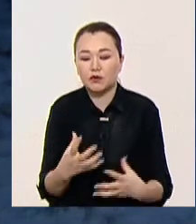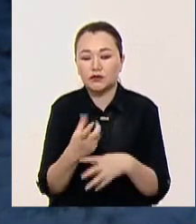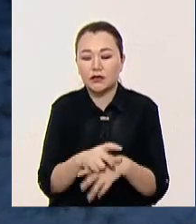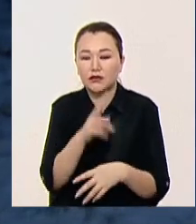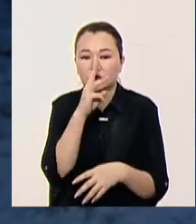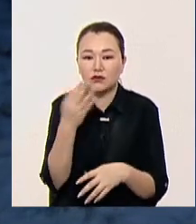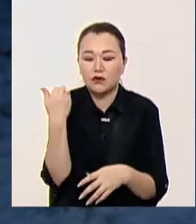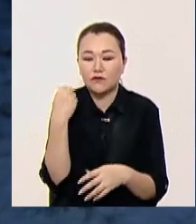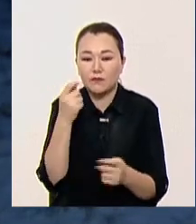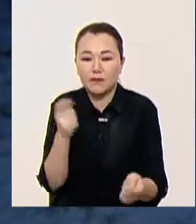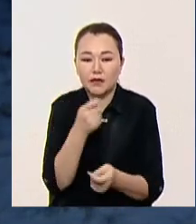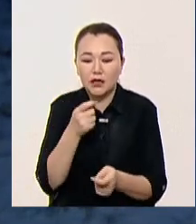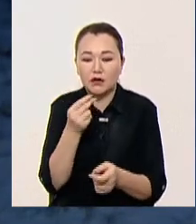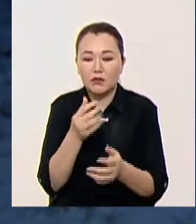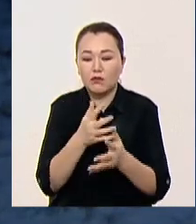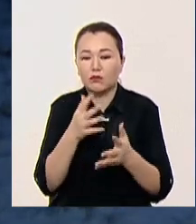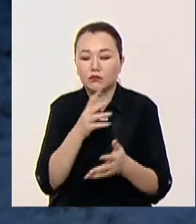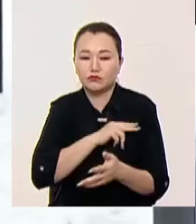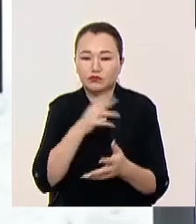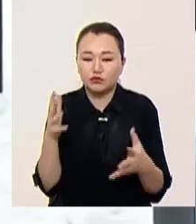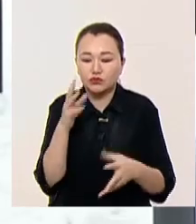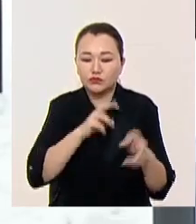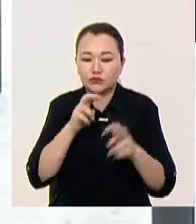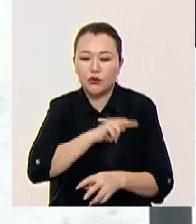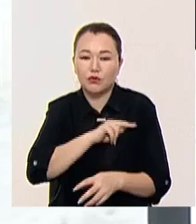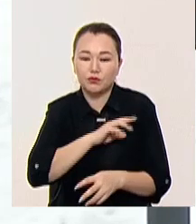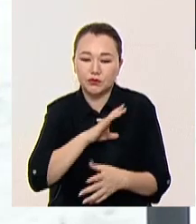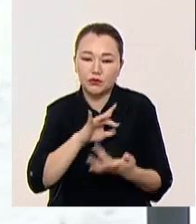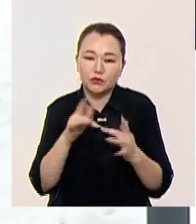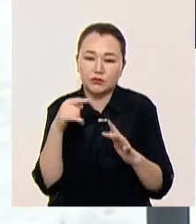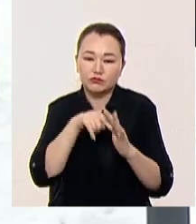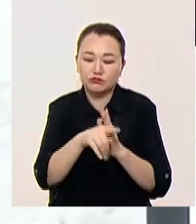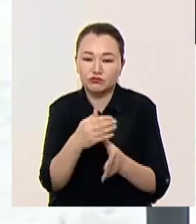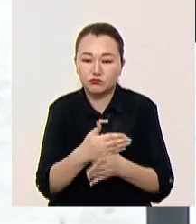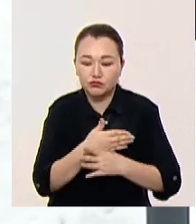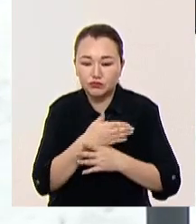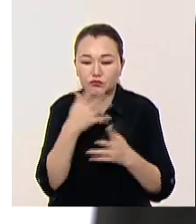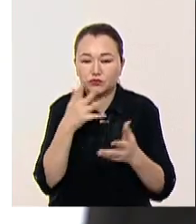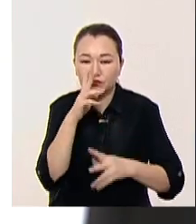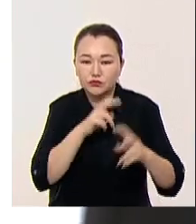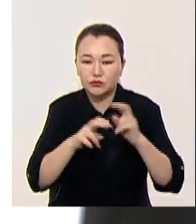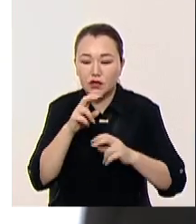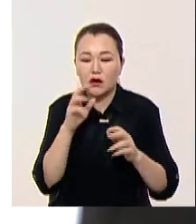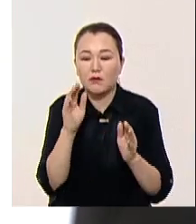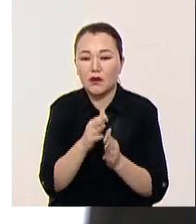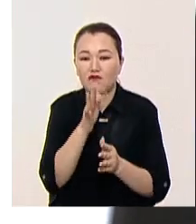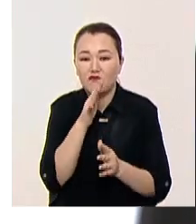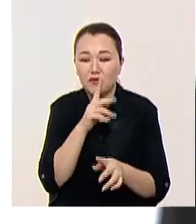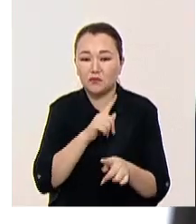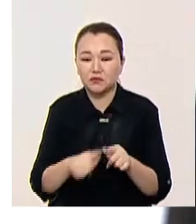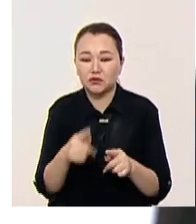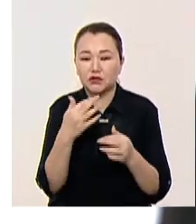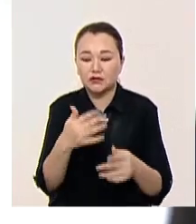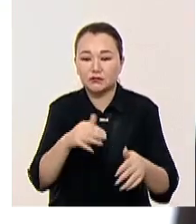жалақысы аз болғандықтан табысы көптеу кәсіп іздей бастағанын айтады. Ол үшін онлайн платформалардың көмегіне жүгініпті. Сөйтіп азғантайғана уақыт ішінде